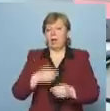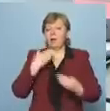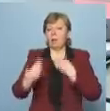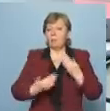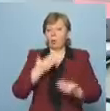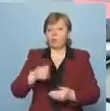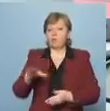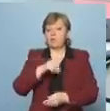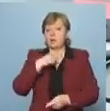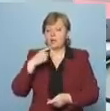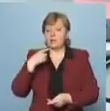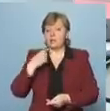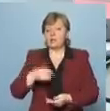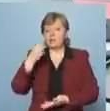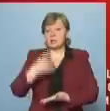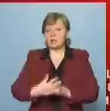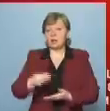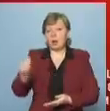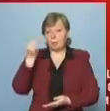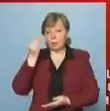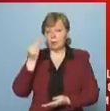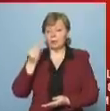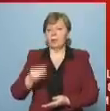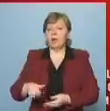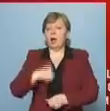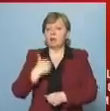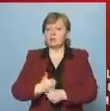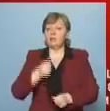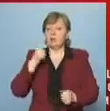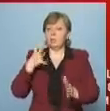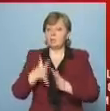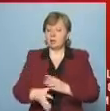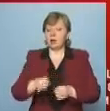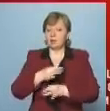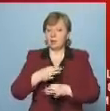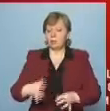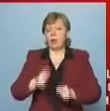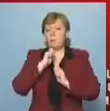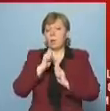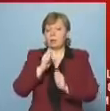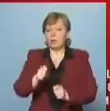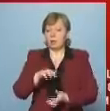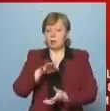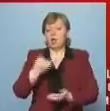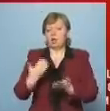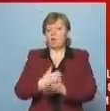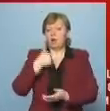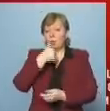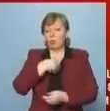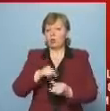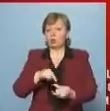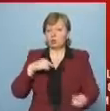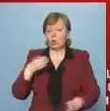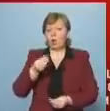Всероссийского центра изучения общественного мнения. Основными праздничными затратами по-прежнему остаются подарки и новогодний стол. На продукты и напитки